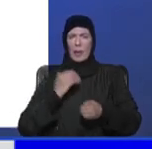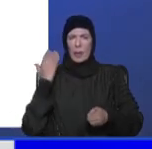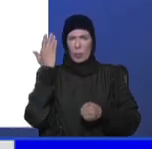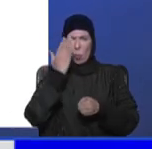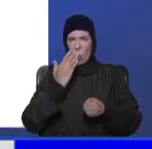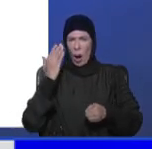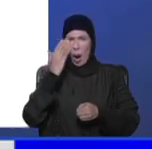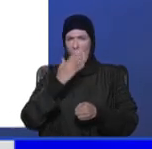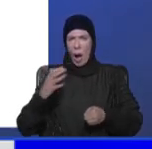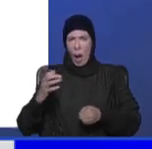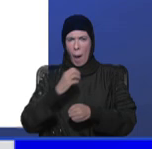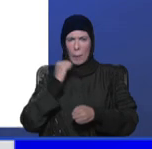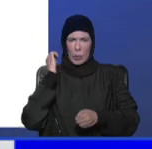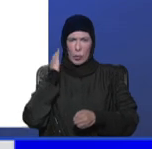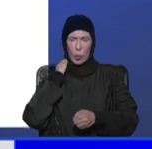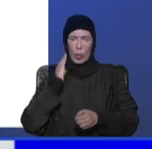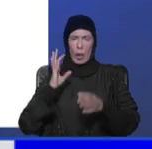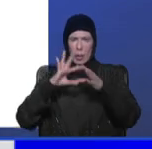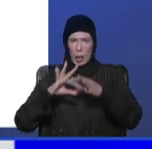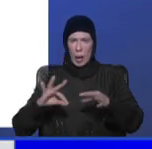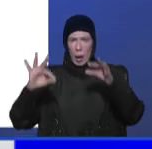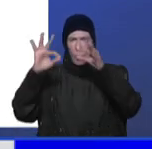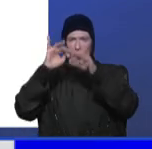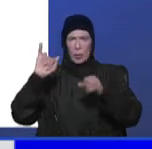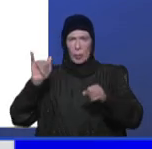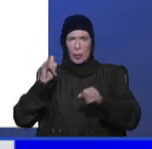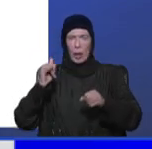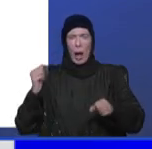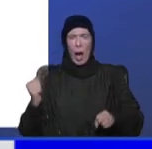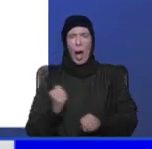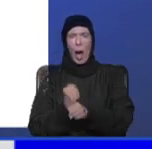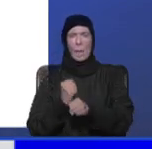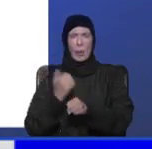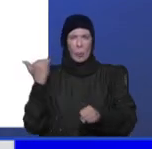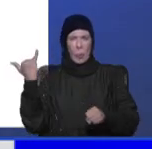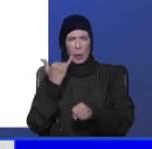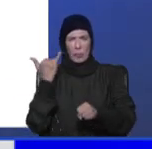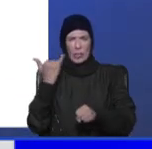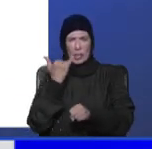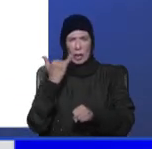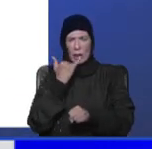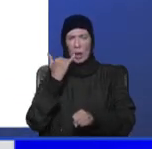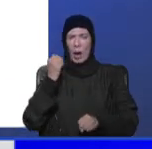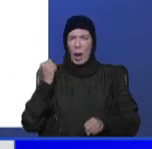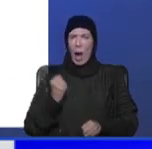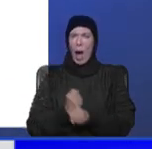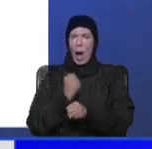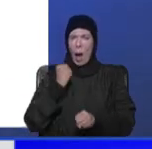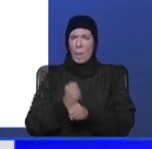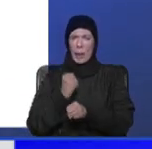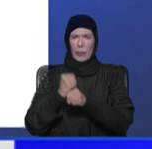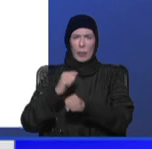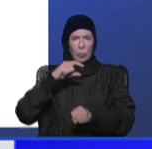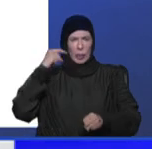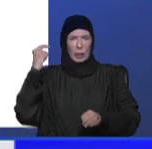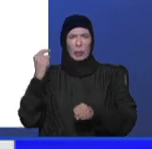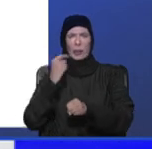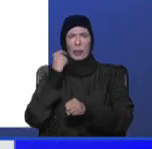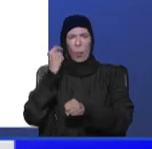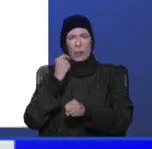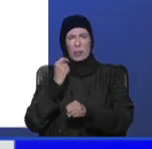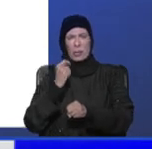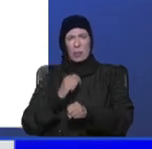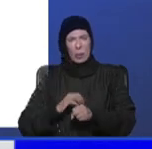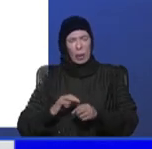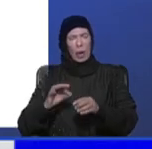الإفريقي وأمين عام جامعة الدول العربية، باعتبارها خطوة مهمة في سياق المساعي الدولية الرامية